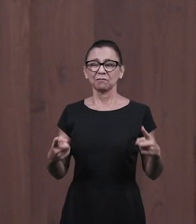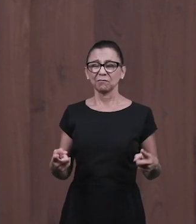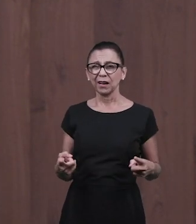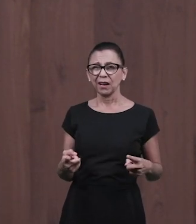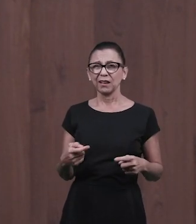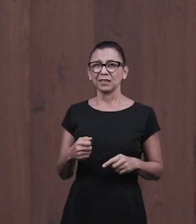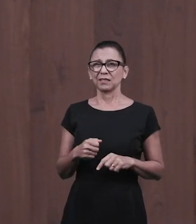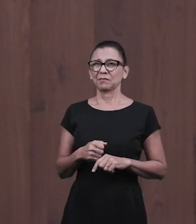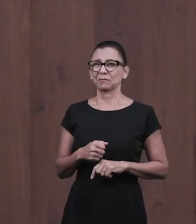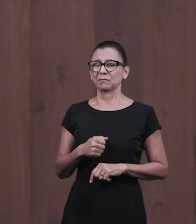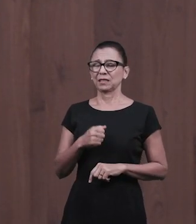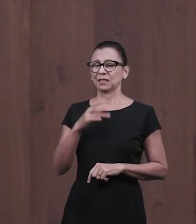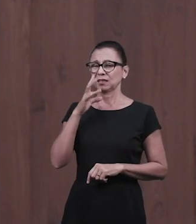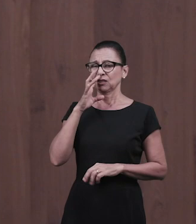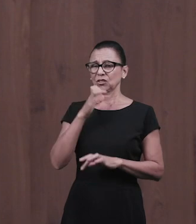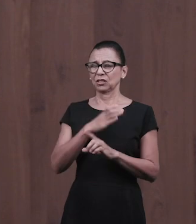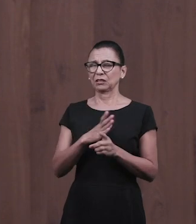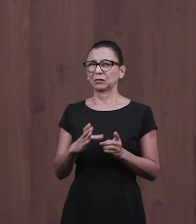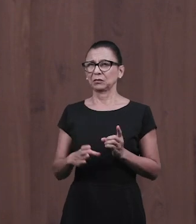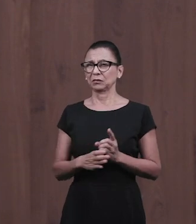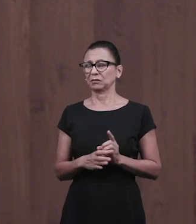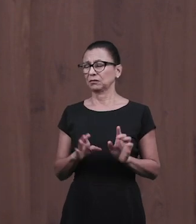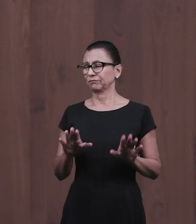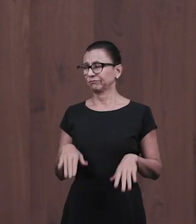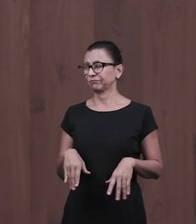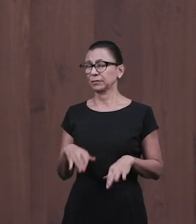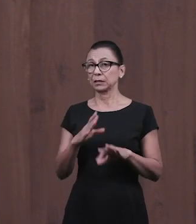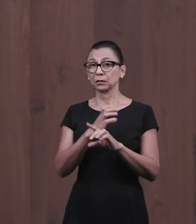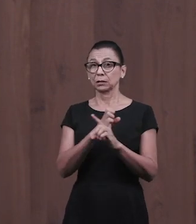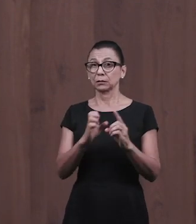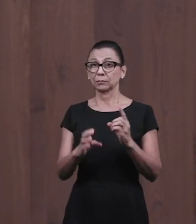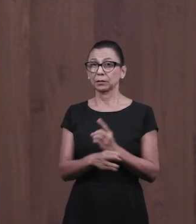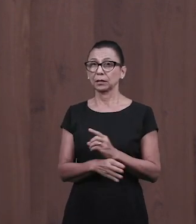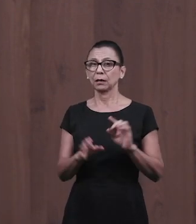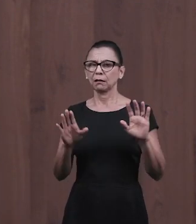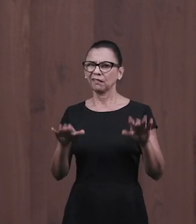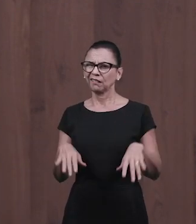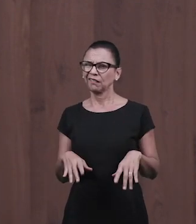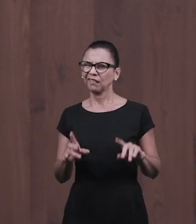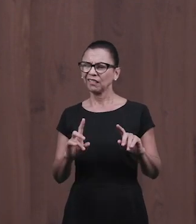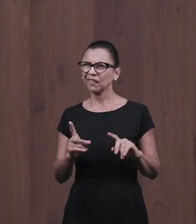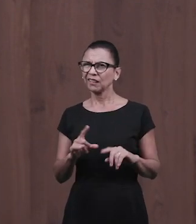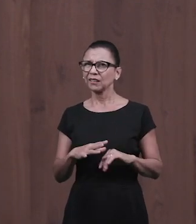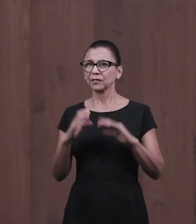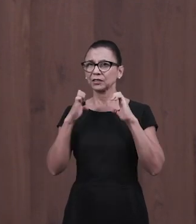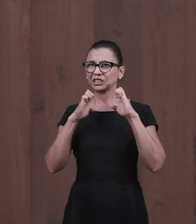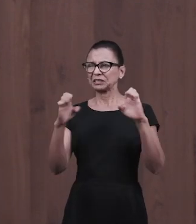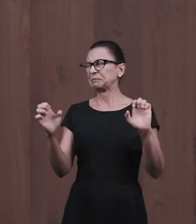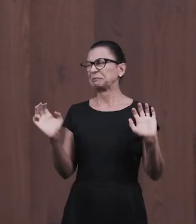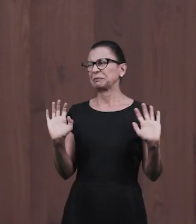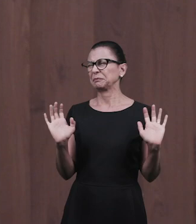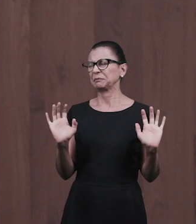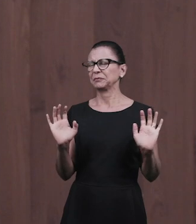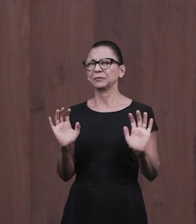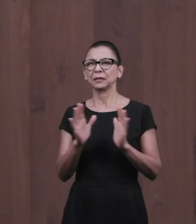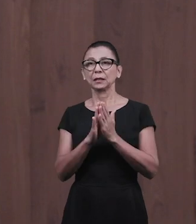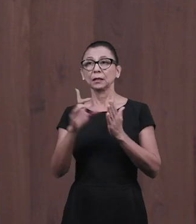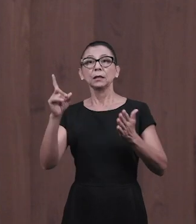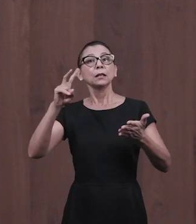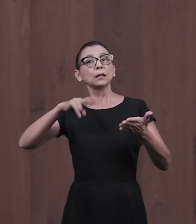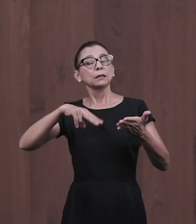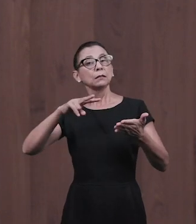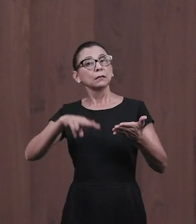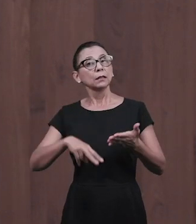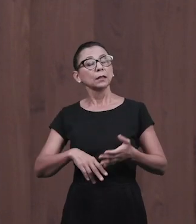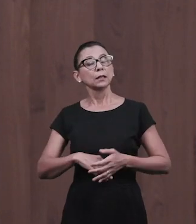les cultes, l'école biblique dominicale, pour évangéliser, pour lire la parole de Dieu, pour